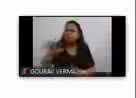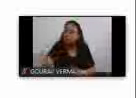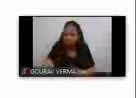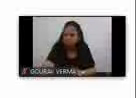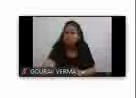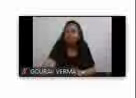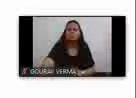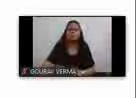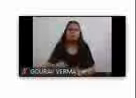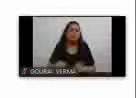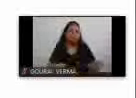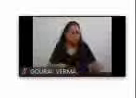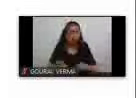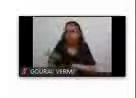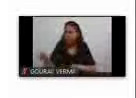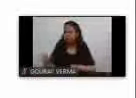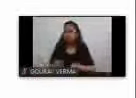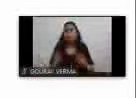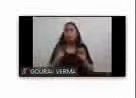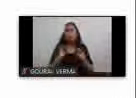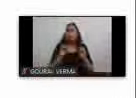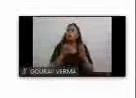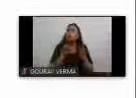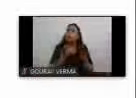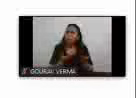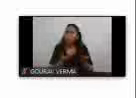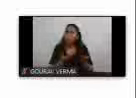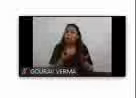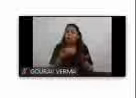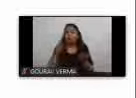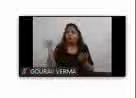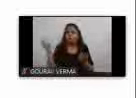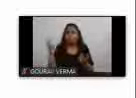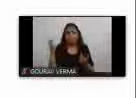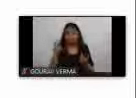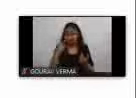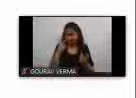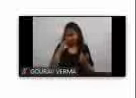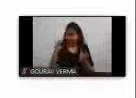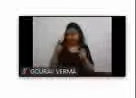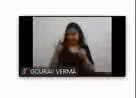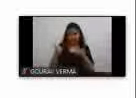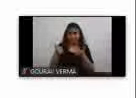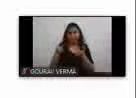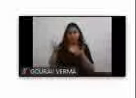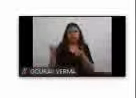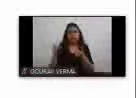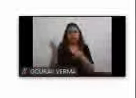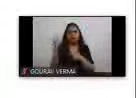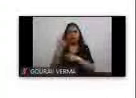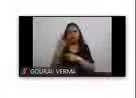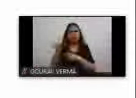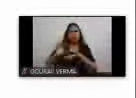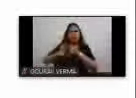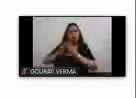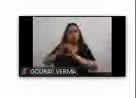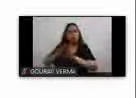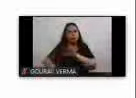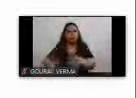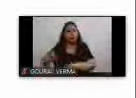शुरू करता है. Whether the child is showing interest, बिल्कुल नहीं है. Not reaching out, this will also give you an